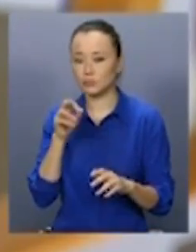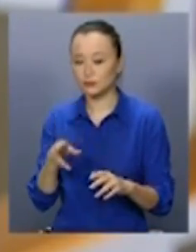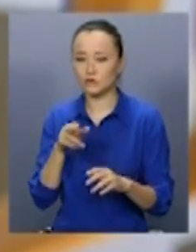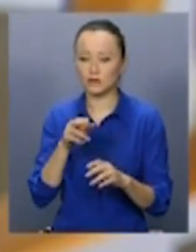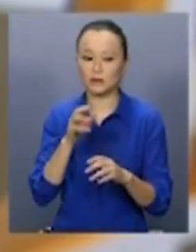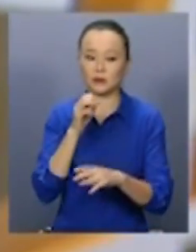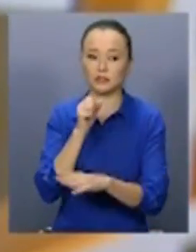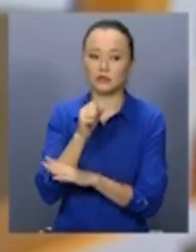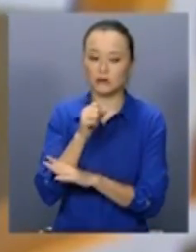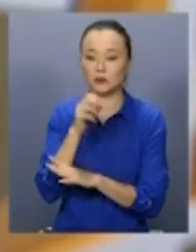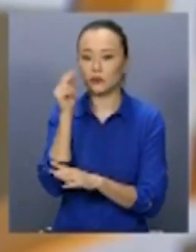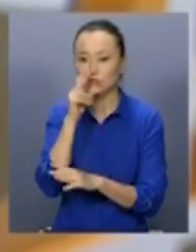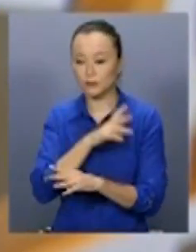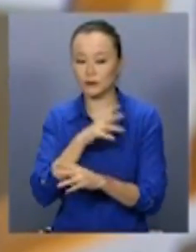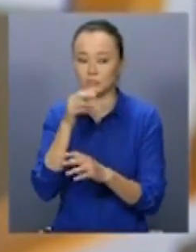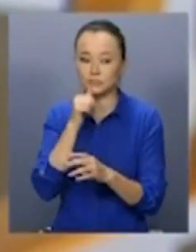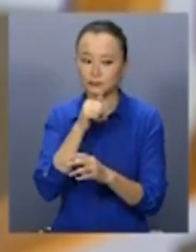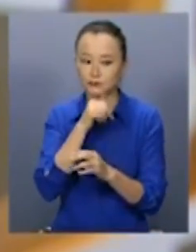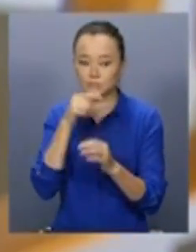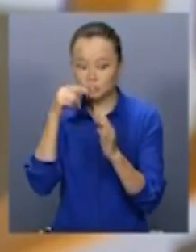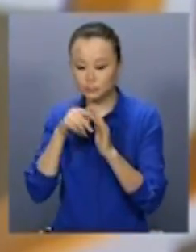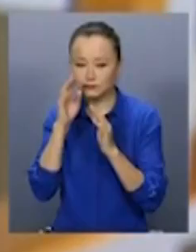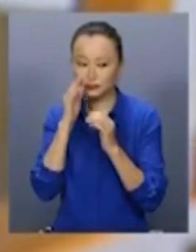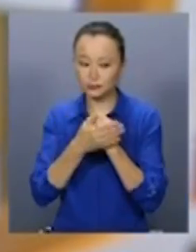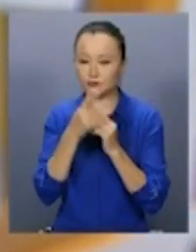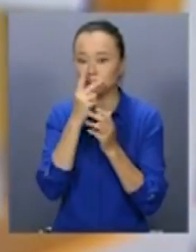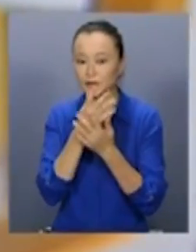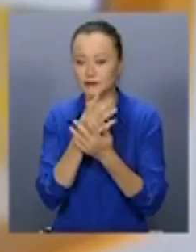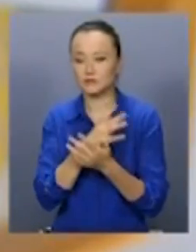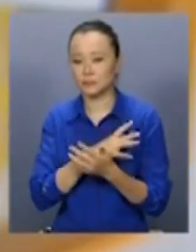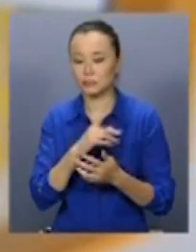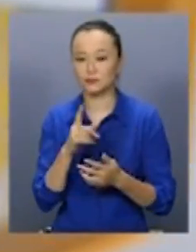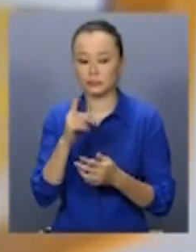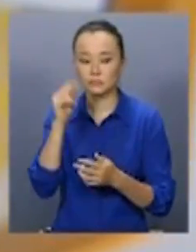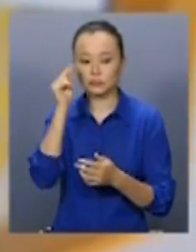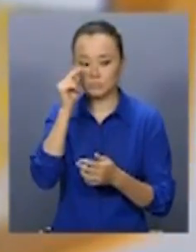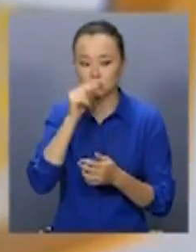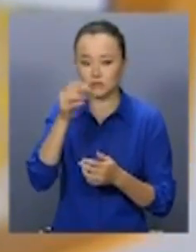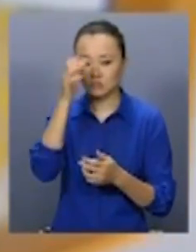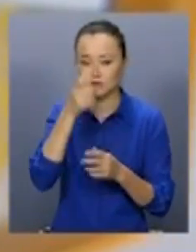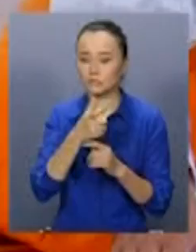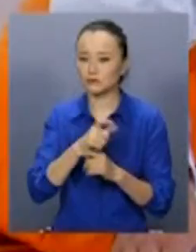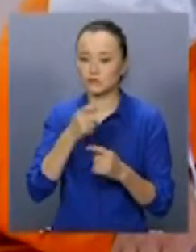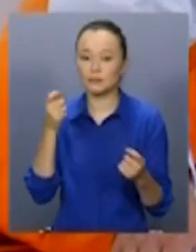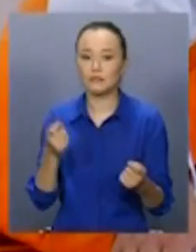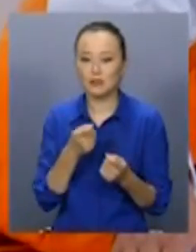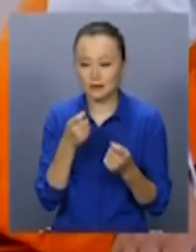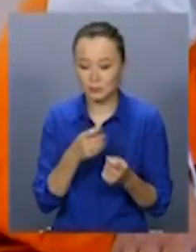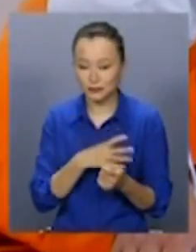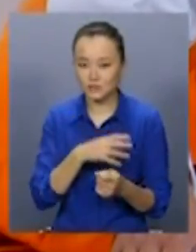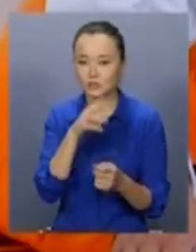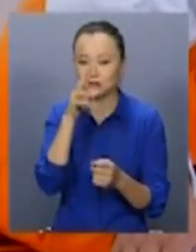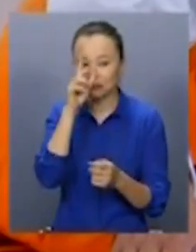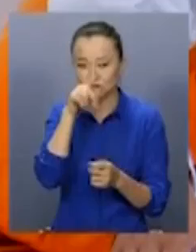үйреніп қалған адамдар кейін ана тығылып бір жерлерін көрсетіп жүрген шығар, бірақ енді білім енді өте аз болды. Ол жерде енді әліппені